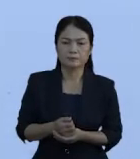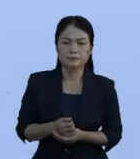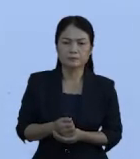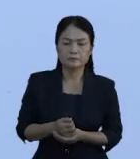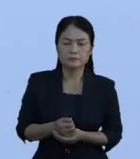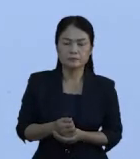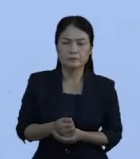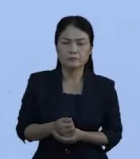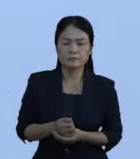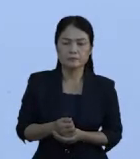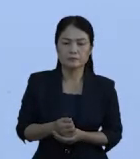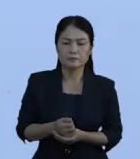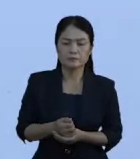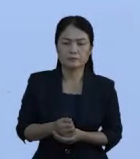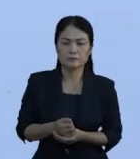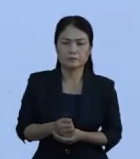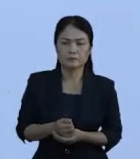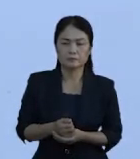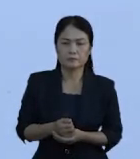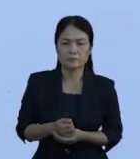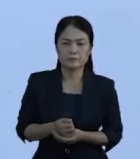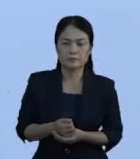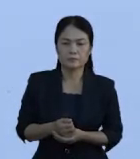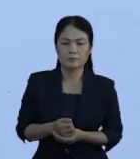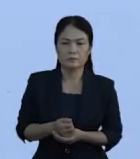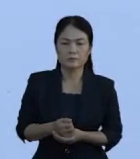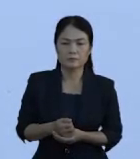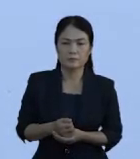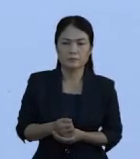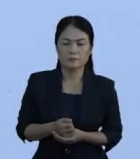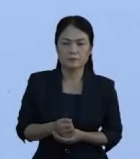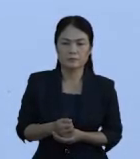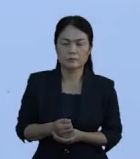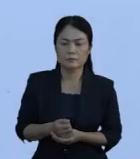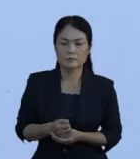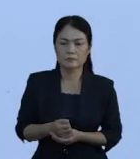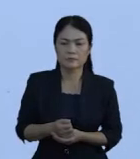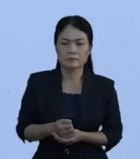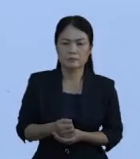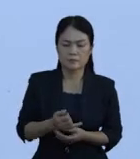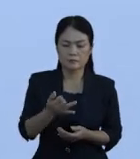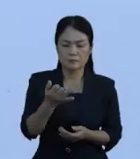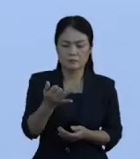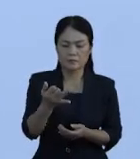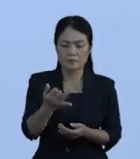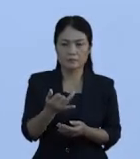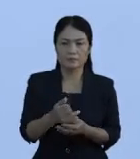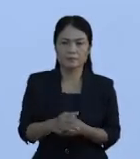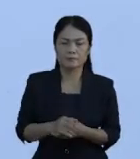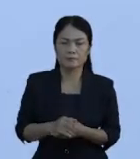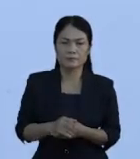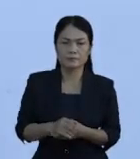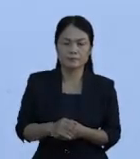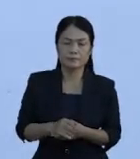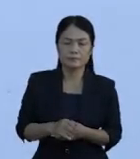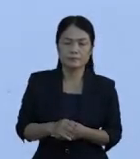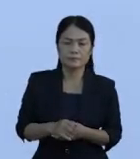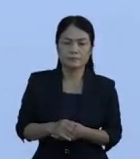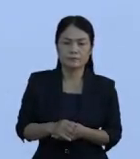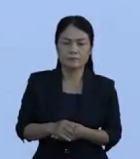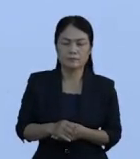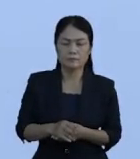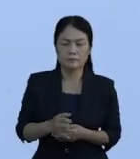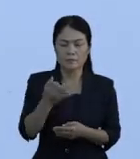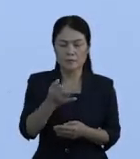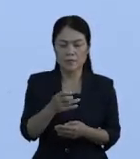và phần pi và phần pi nơi cái này nè và phần pi ấy có